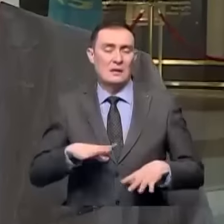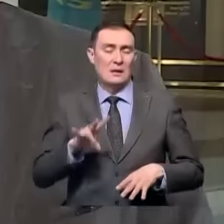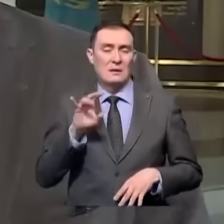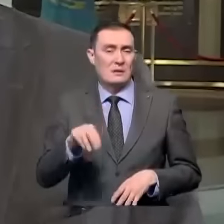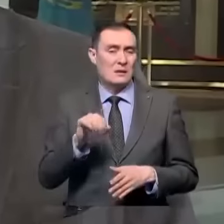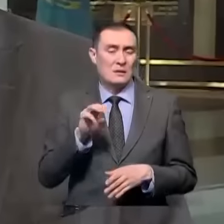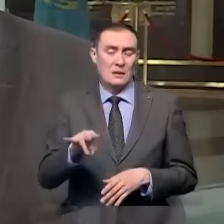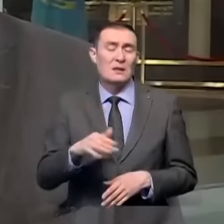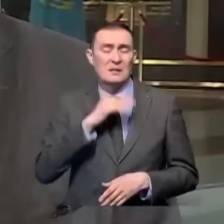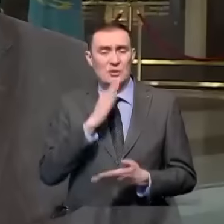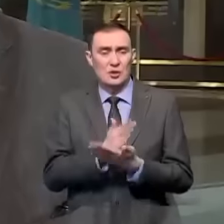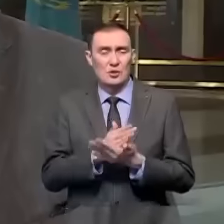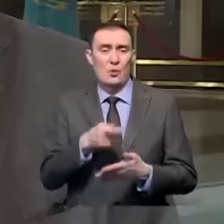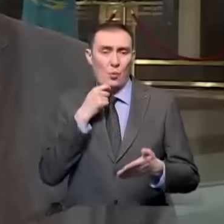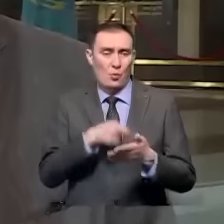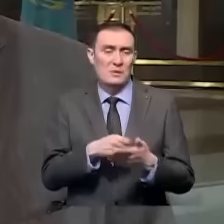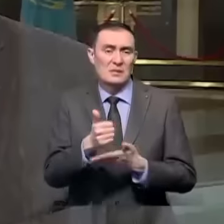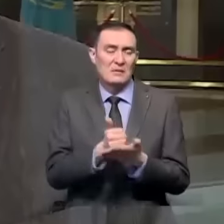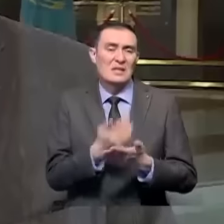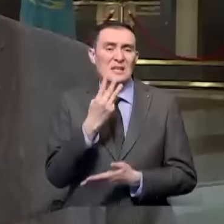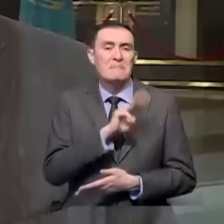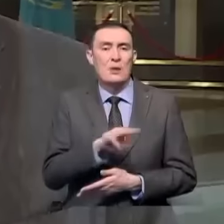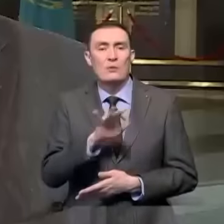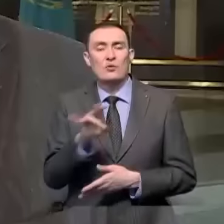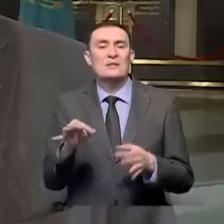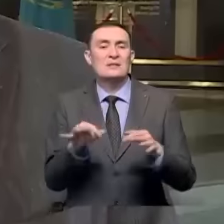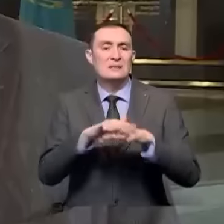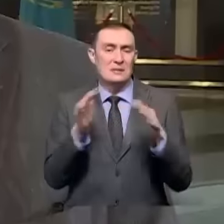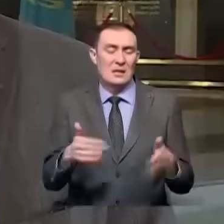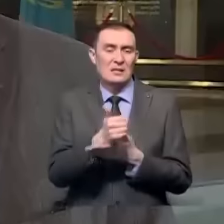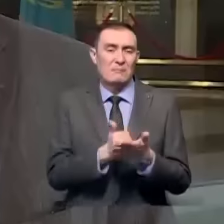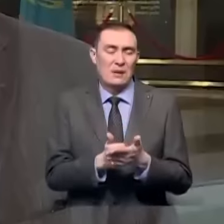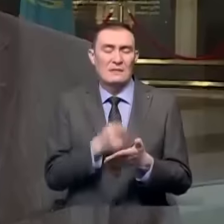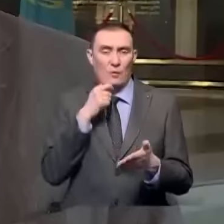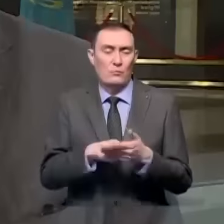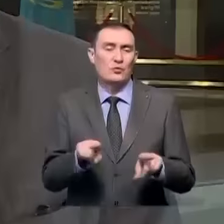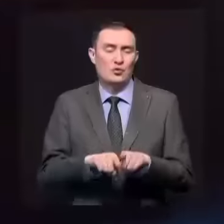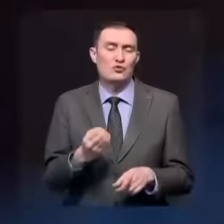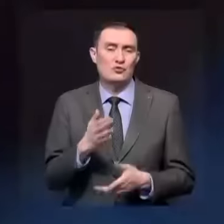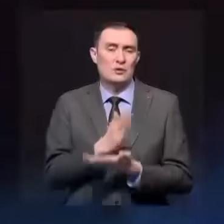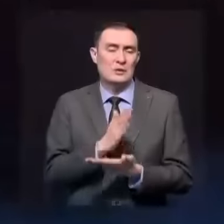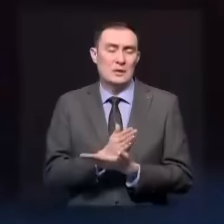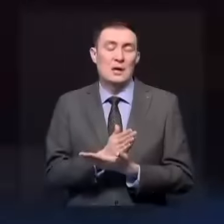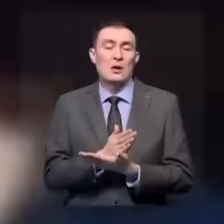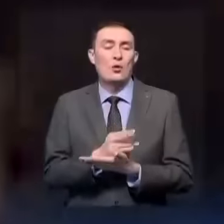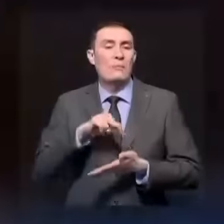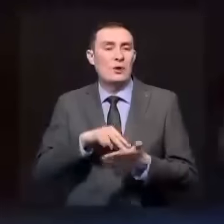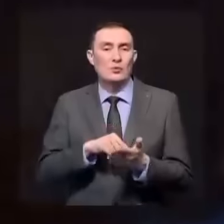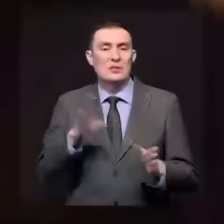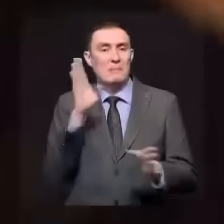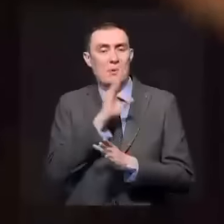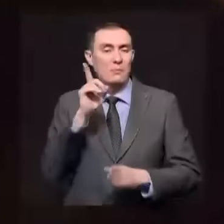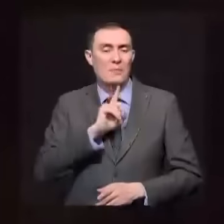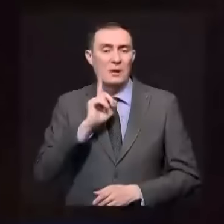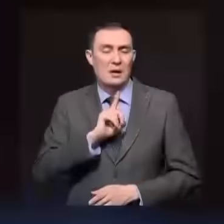В регионе достаточно корма. Запасли почти 3 миллиона тонн сена. Запасов комбикорма тоже достаточно. Однако прогнозы синоптиков